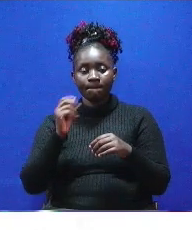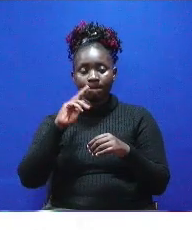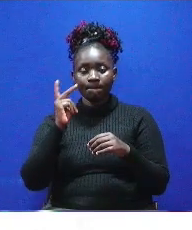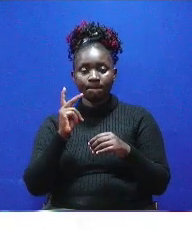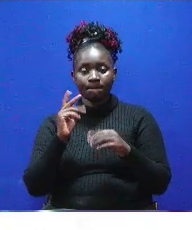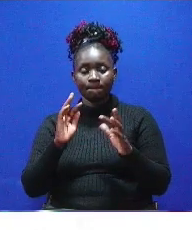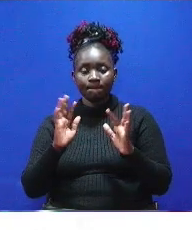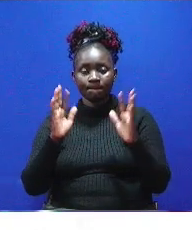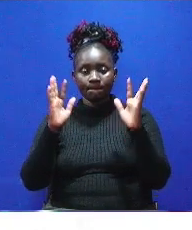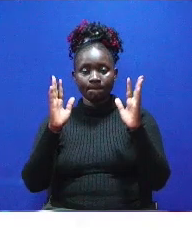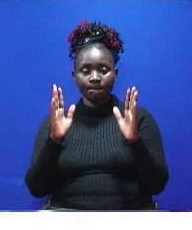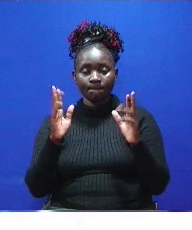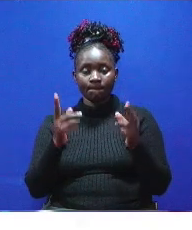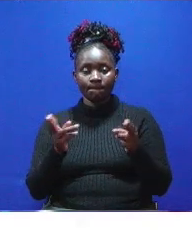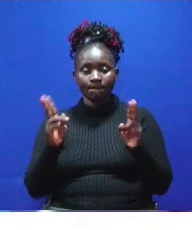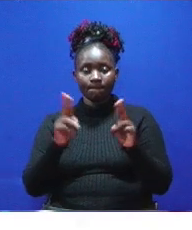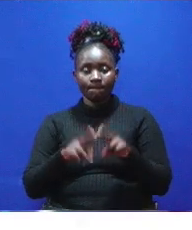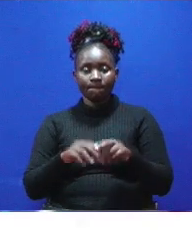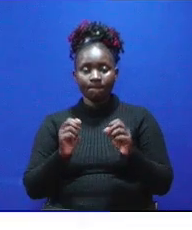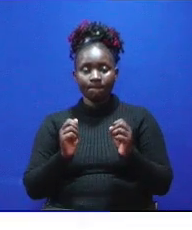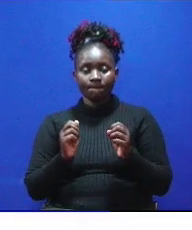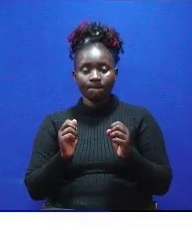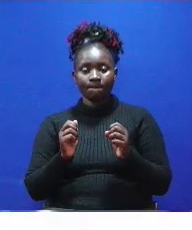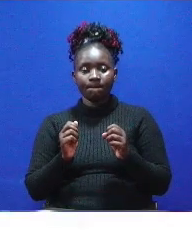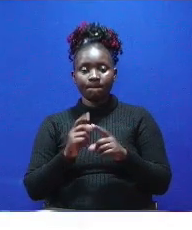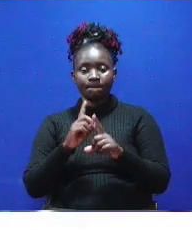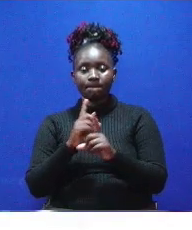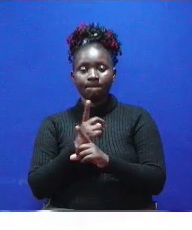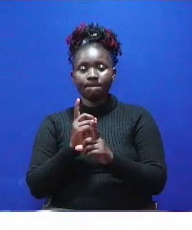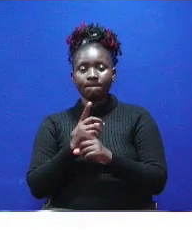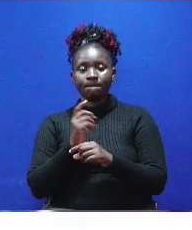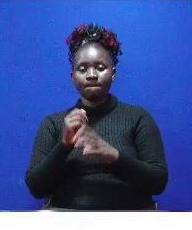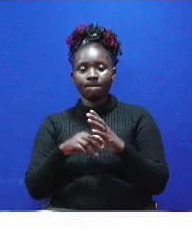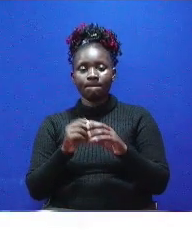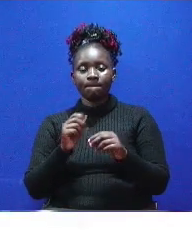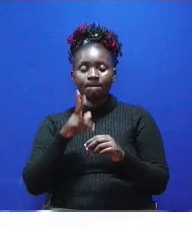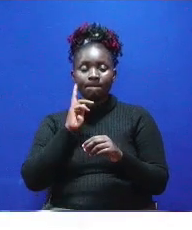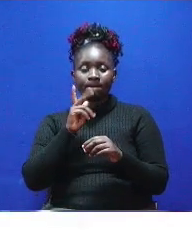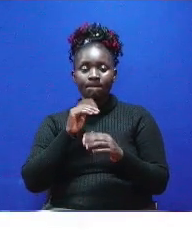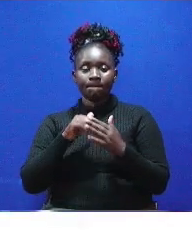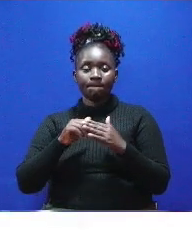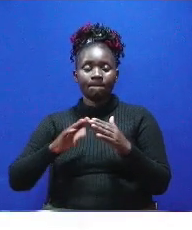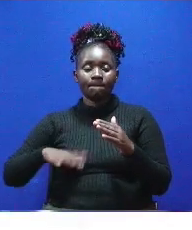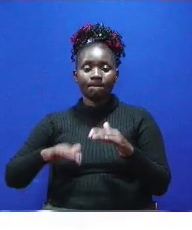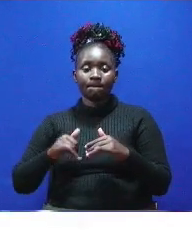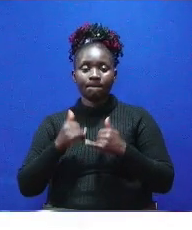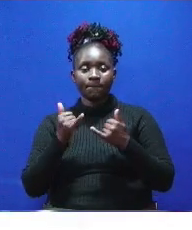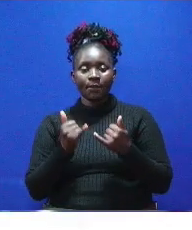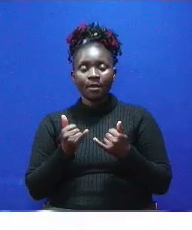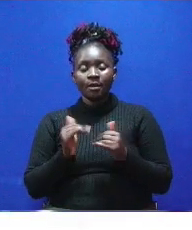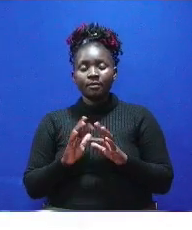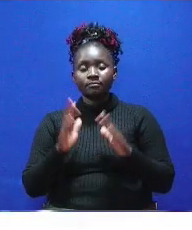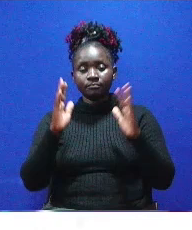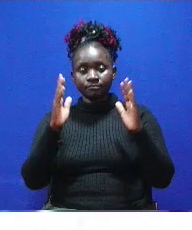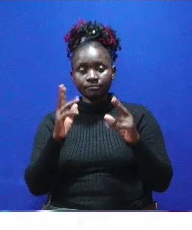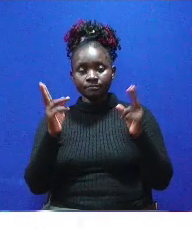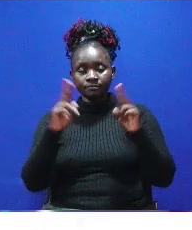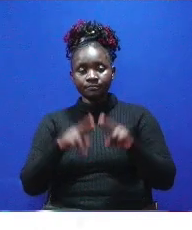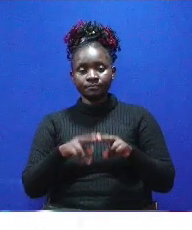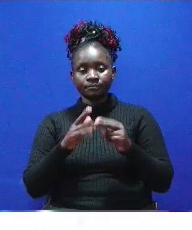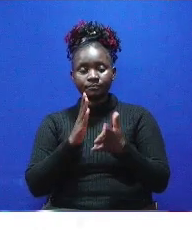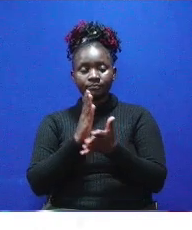yo nyarako bago gochengerwa se chinsemo ai county ya Kisii tetikiri maiga asomo muyego yo nyarako bago kwene